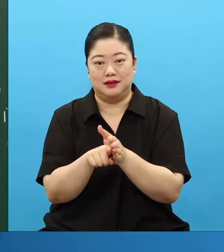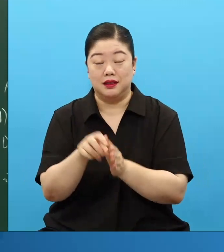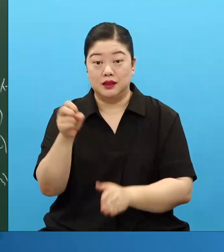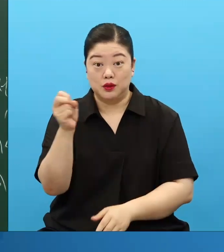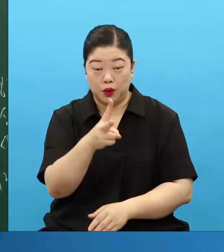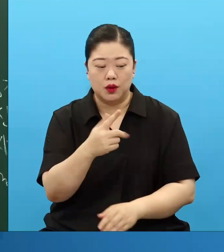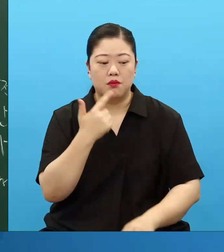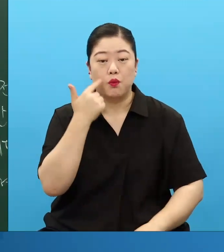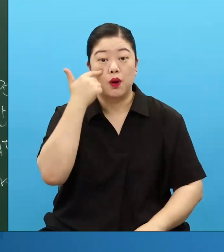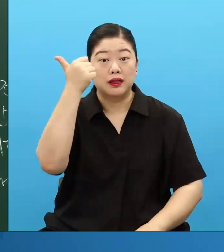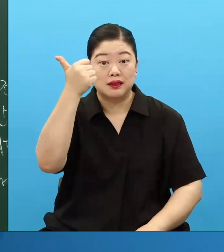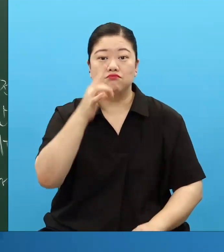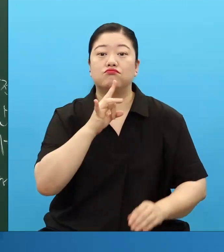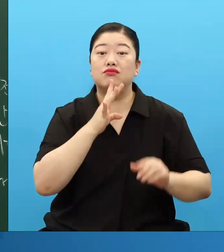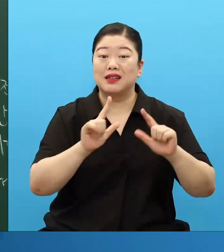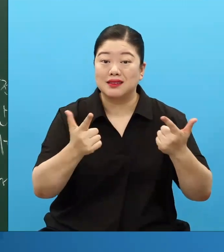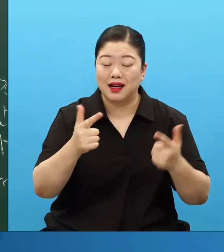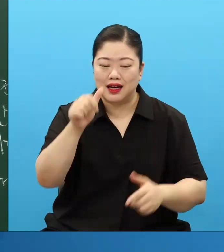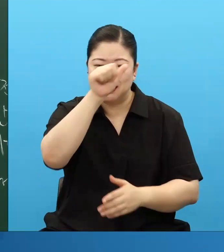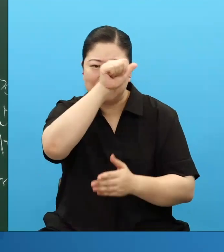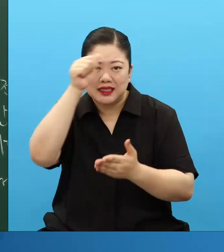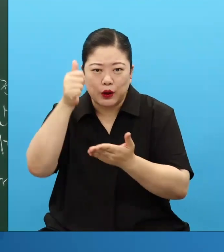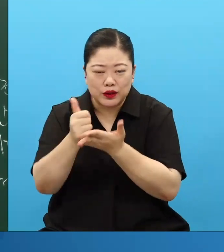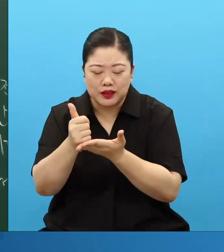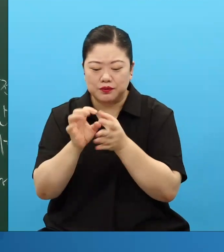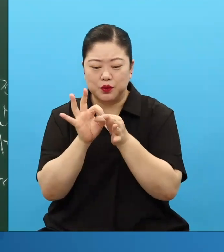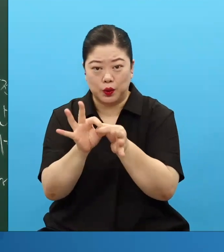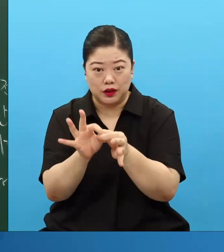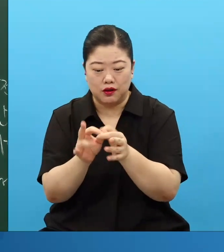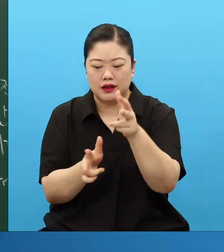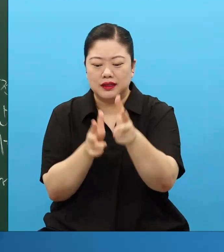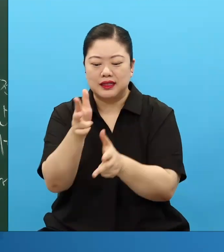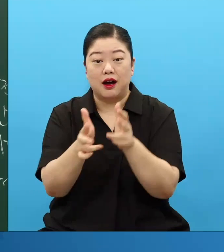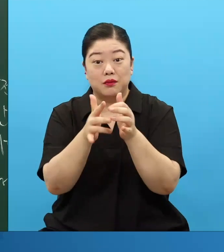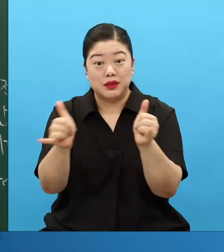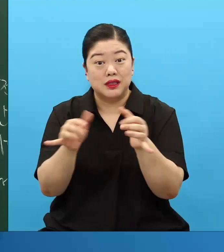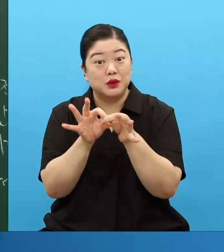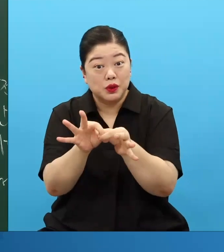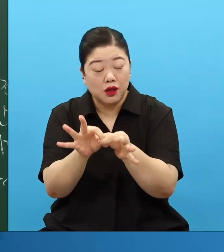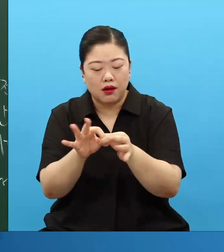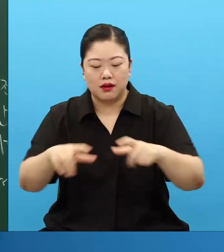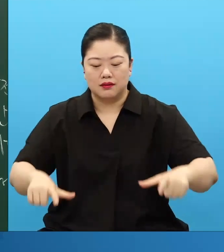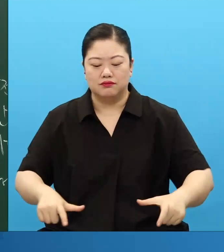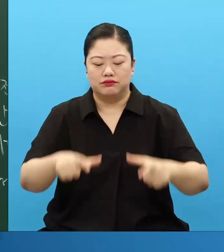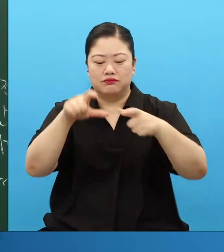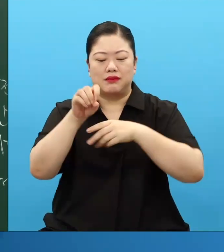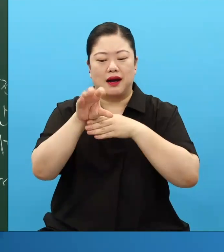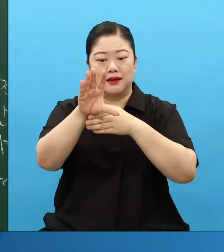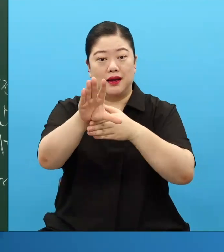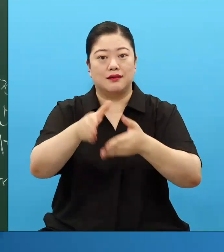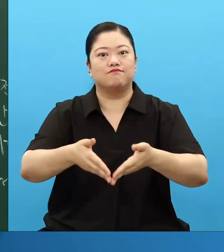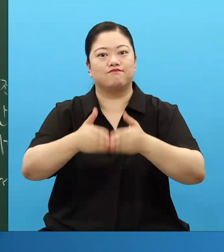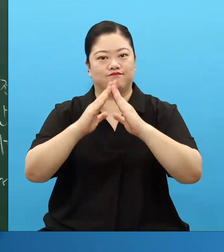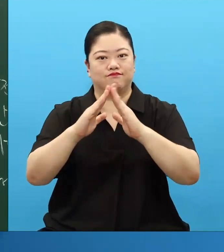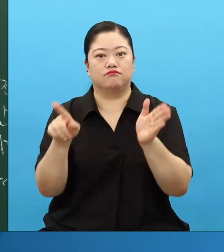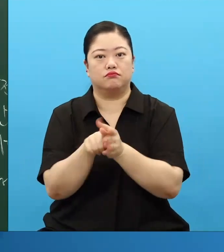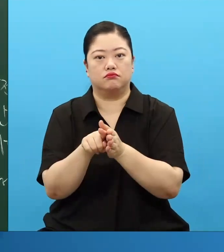the shamans and you should do those seances because you are a child of the devil. 이때부터 정인이